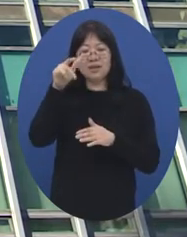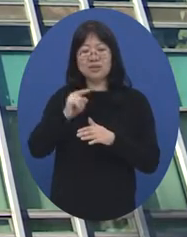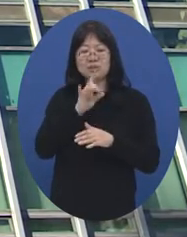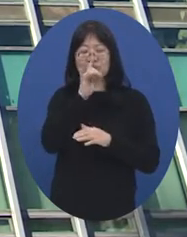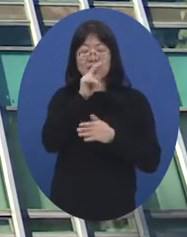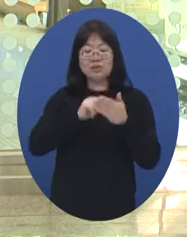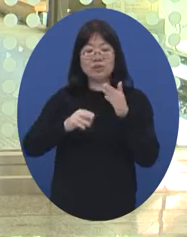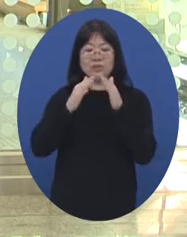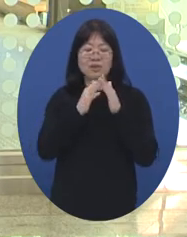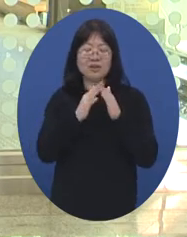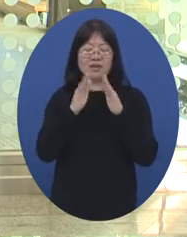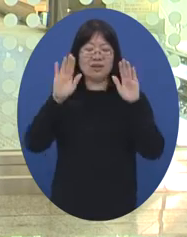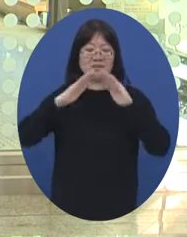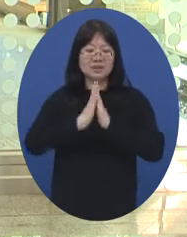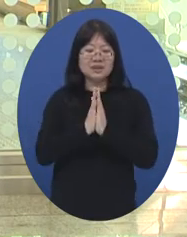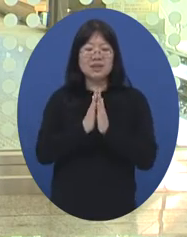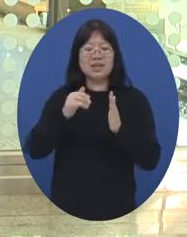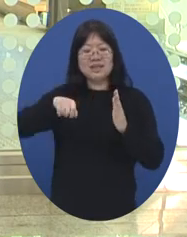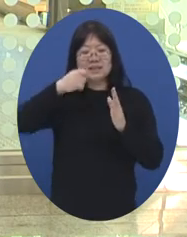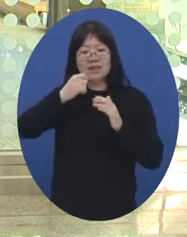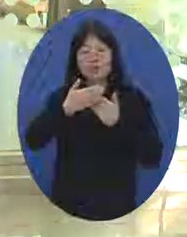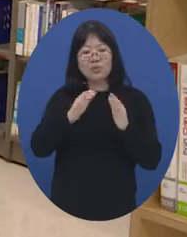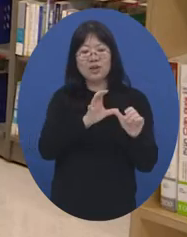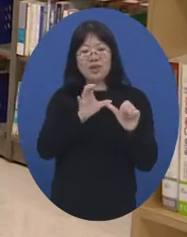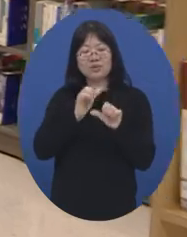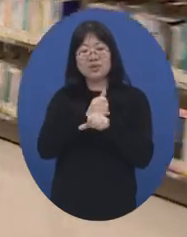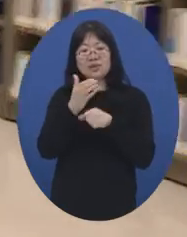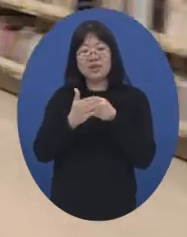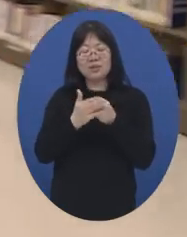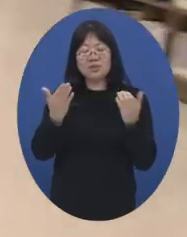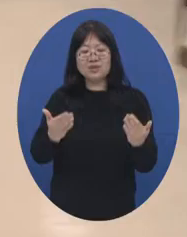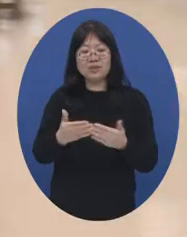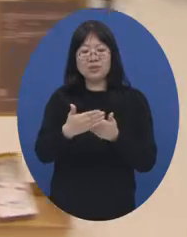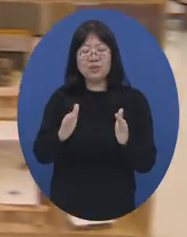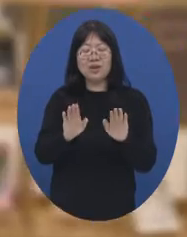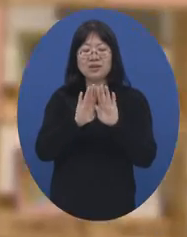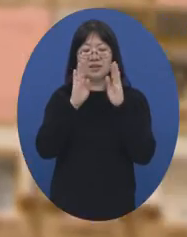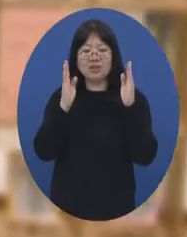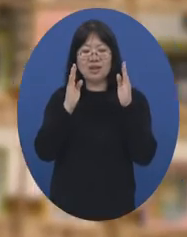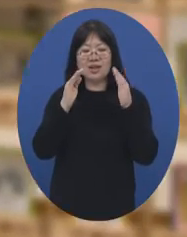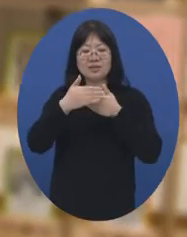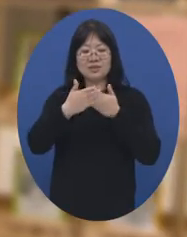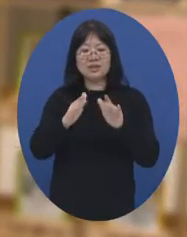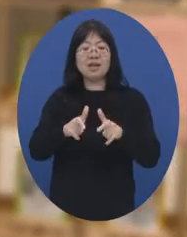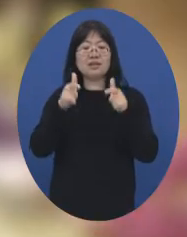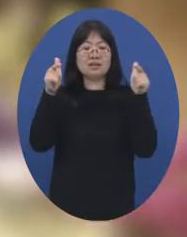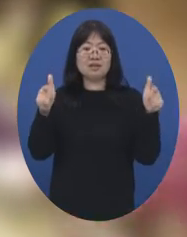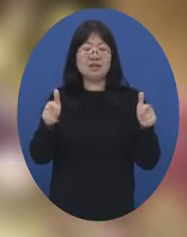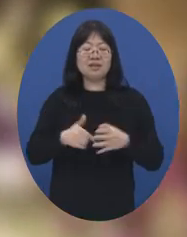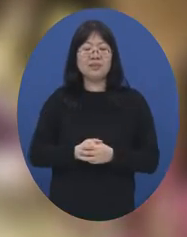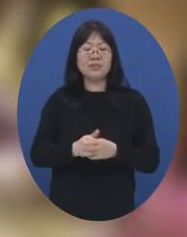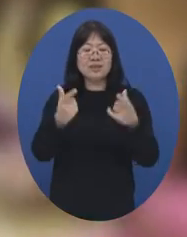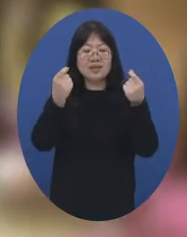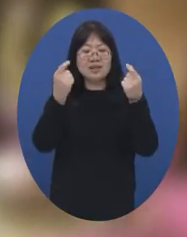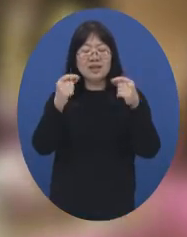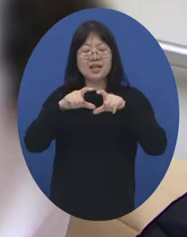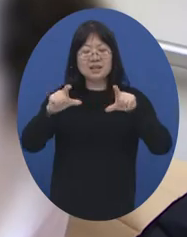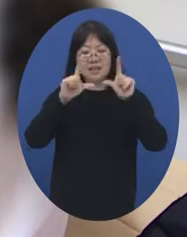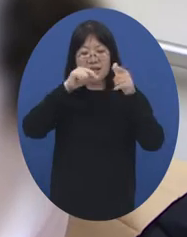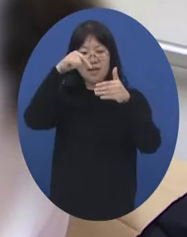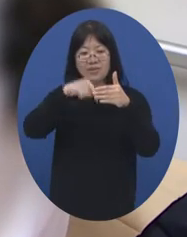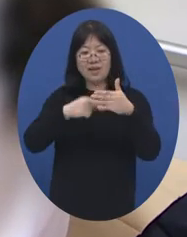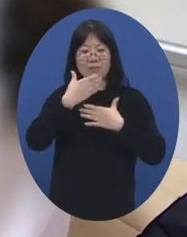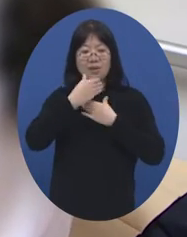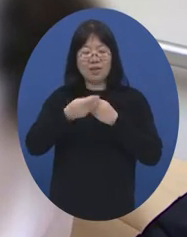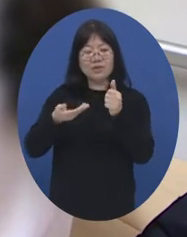중앙도서관 은 폐쇄된 식당 공간 등을 활용해 휴게 공간과 열람실을 확장합니다 이처럼 일상생활에